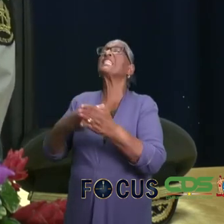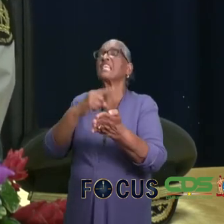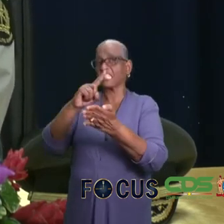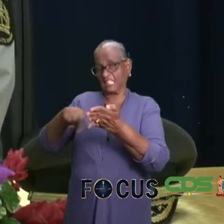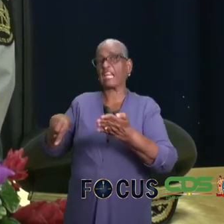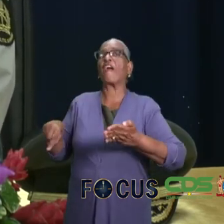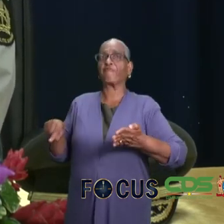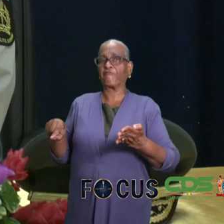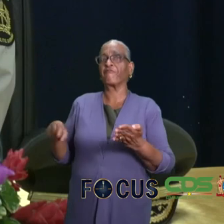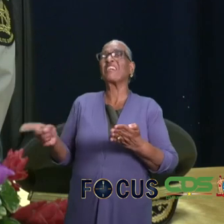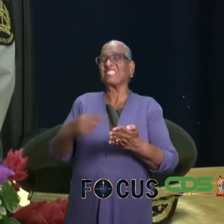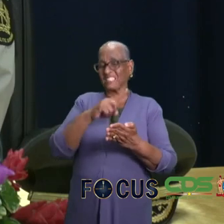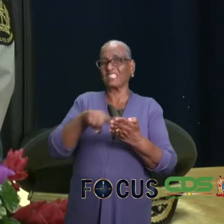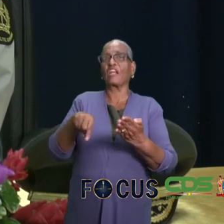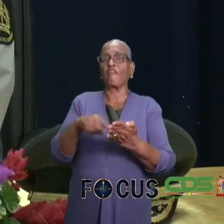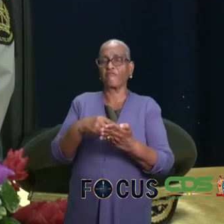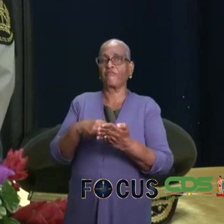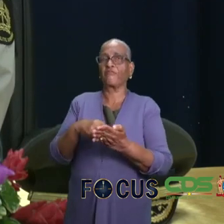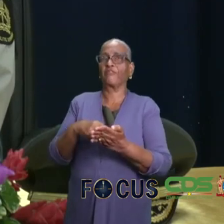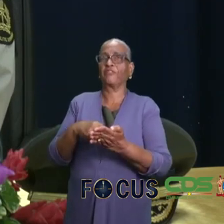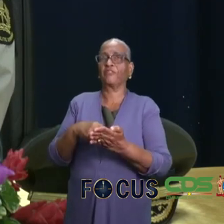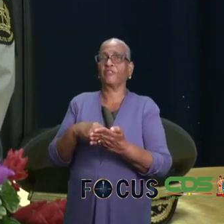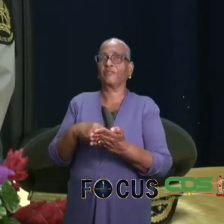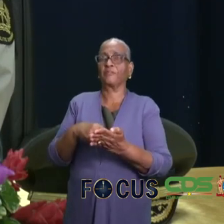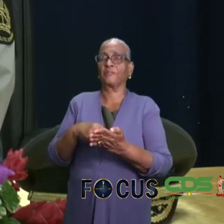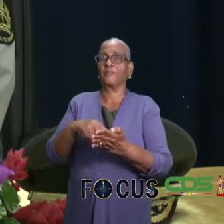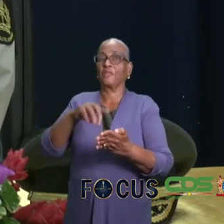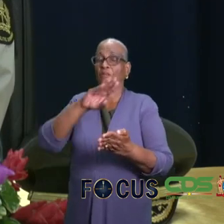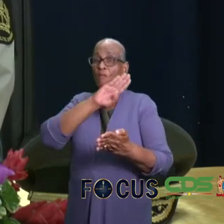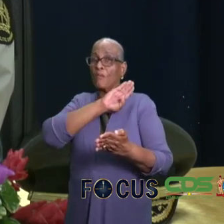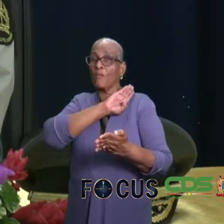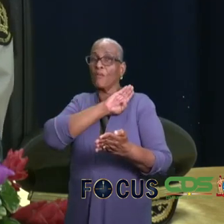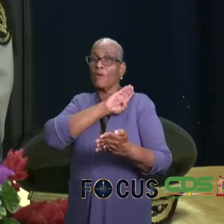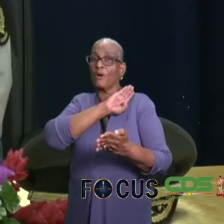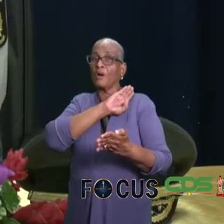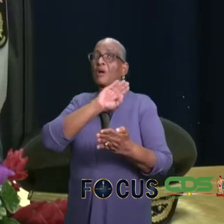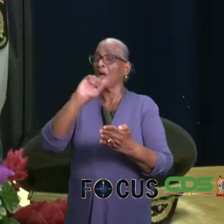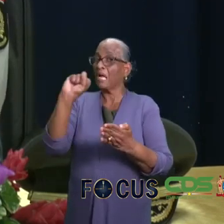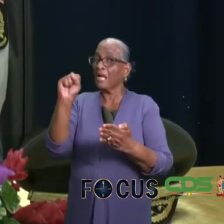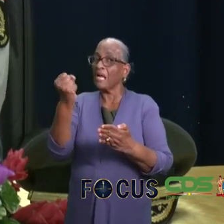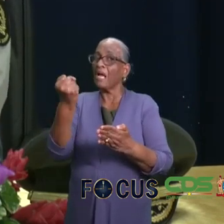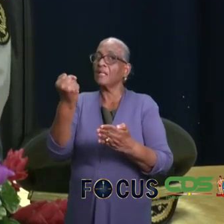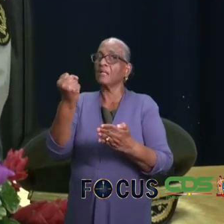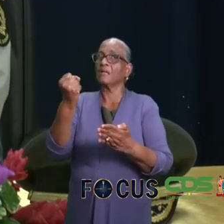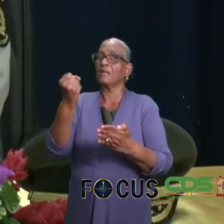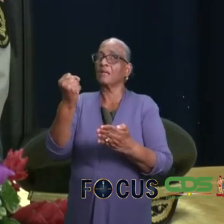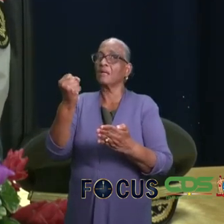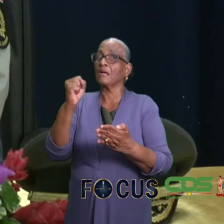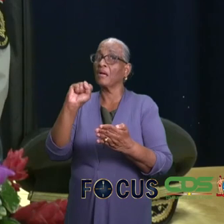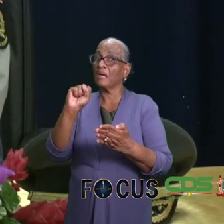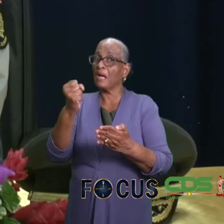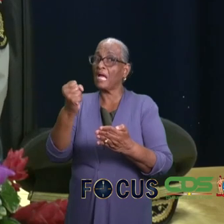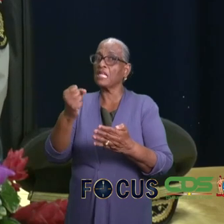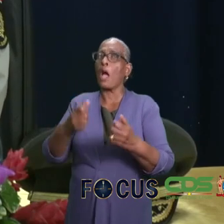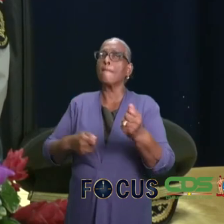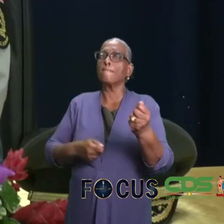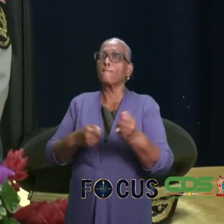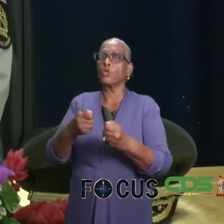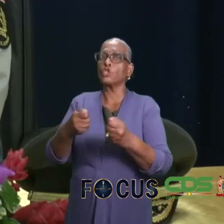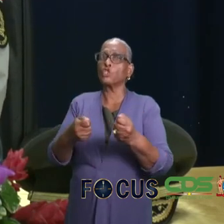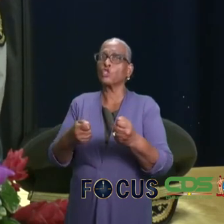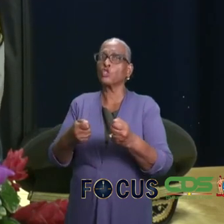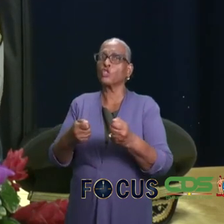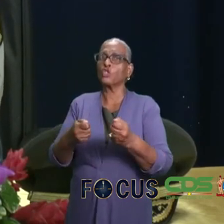feiten, enerzijds. Aan de andere kant hebben we ook nog de mogelijkheid om langs bestuursrechtelijke zin